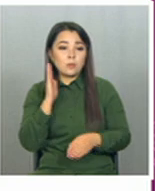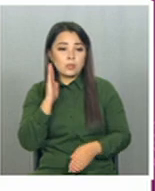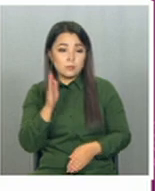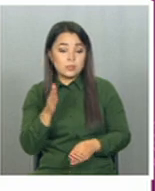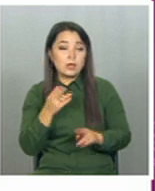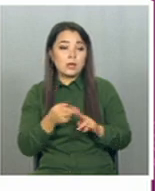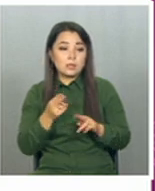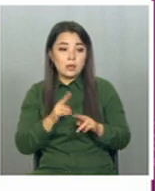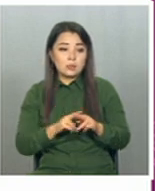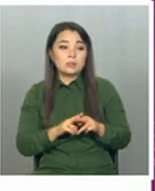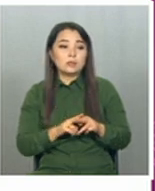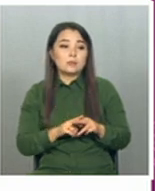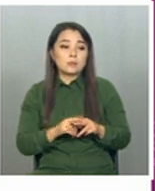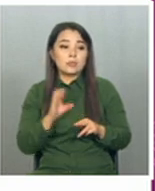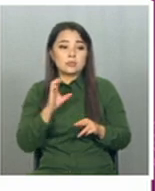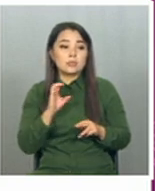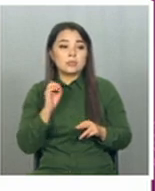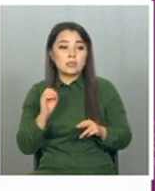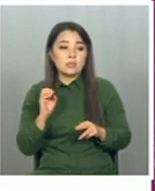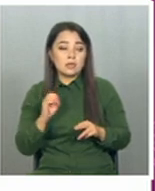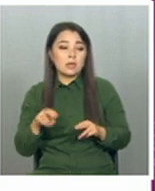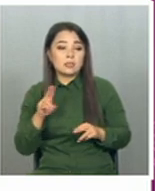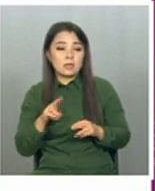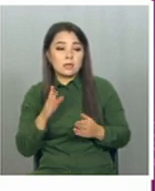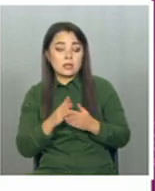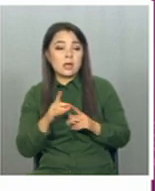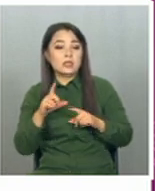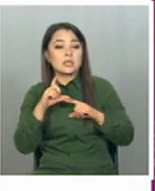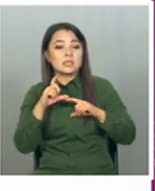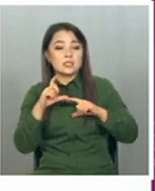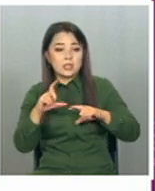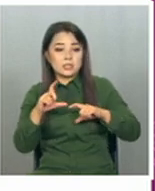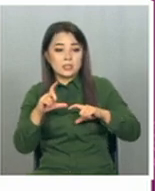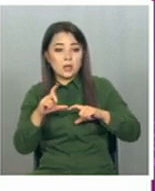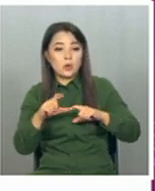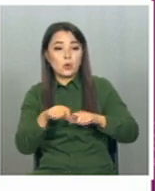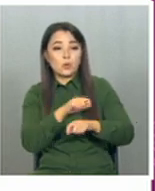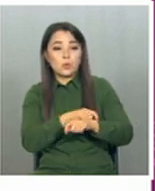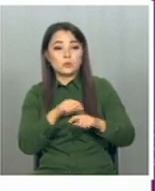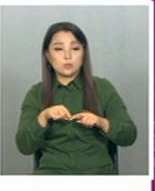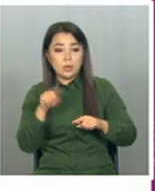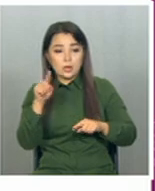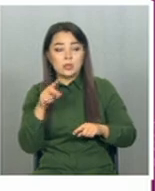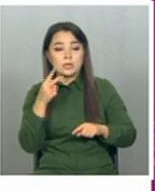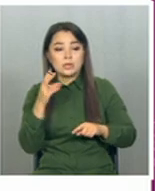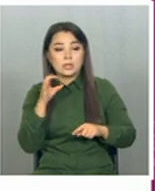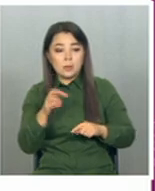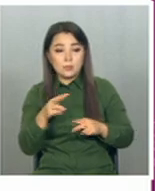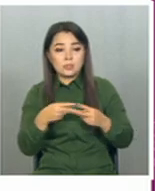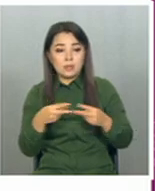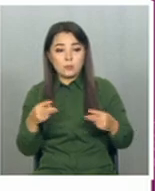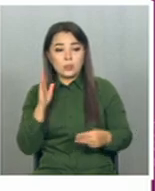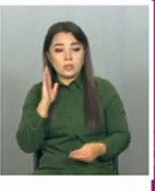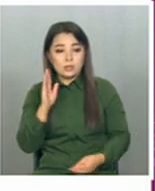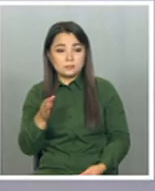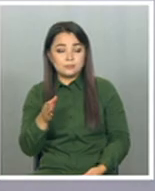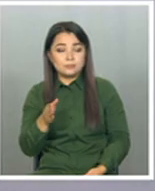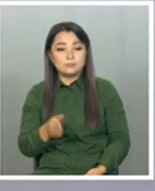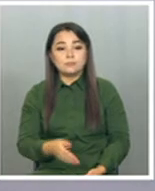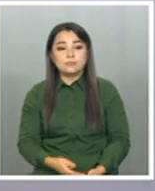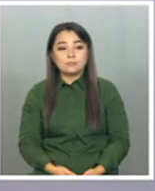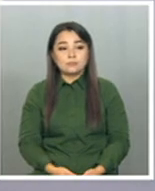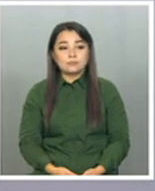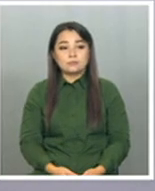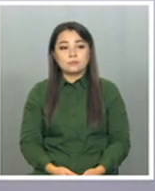Сонда, мынау CE, ED кесінділерінің ұзындықтары 2 сантиметрге тең болады.